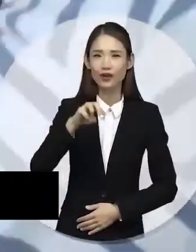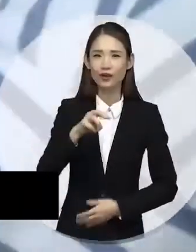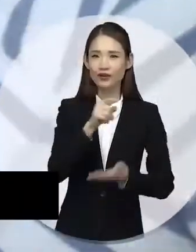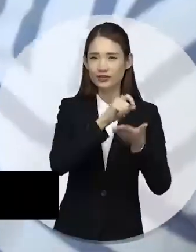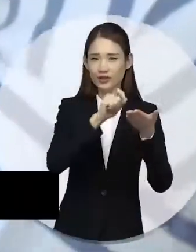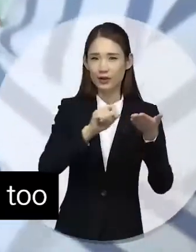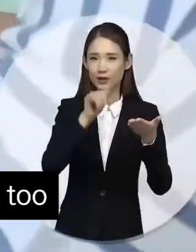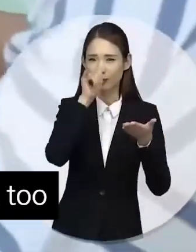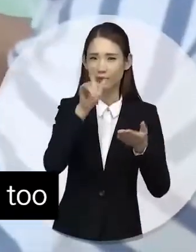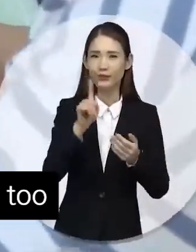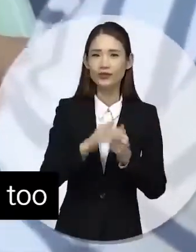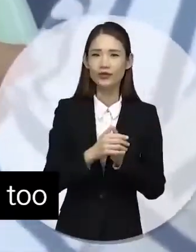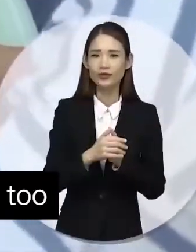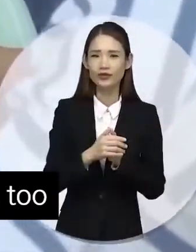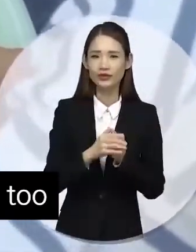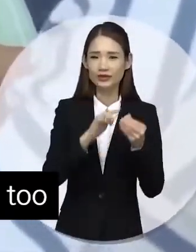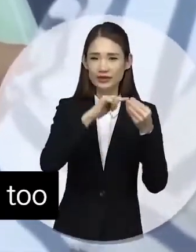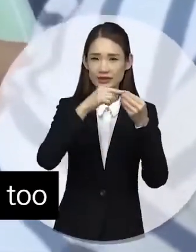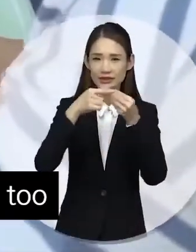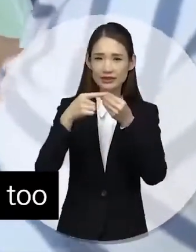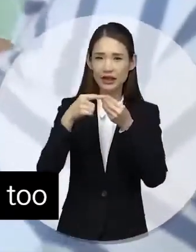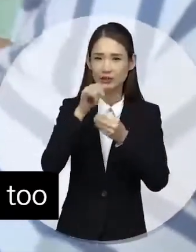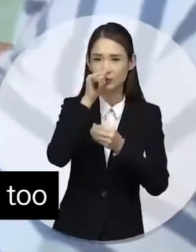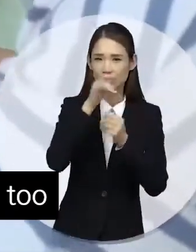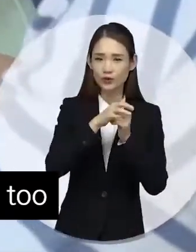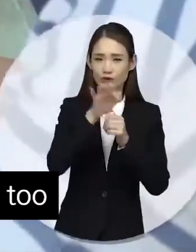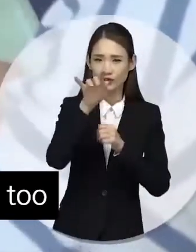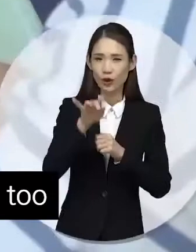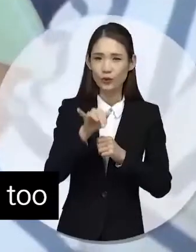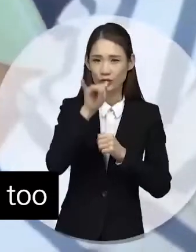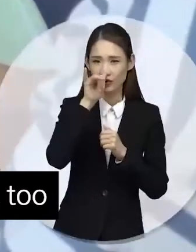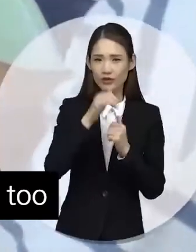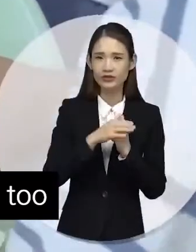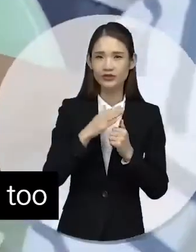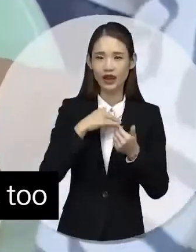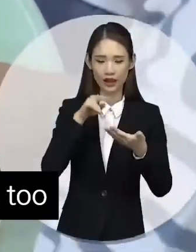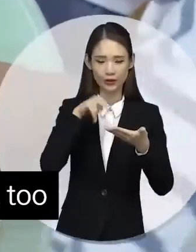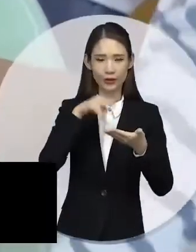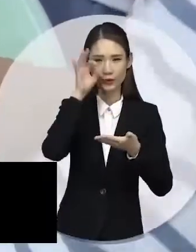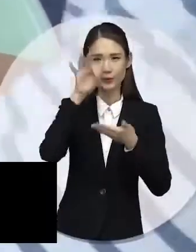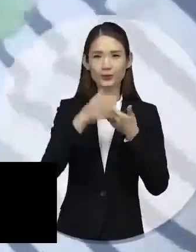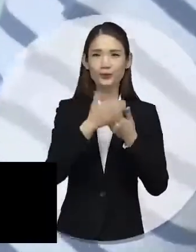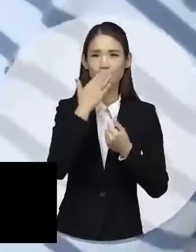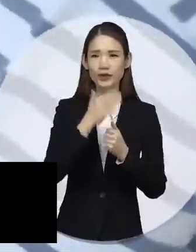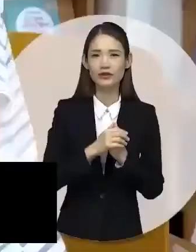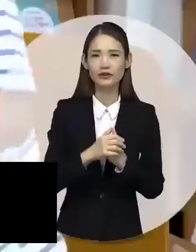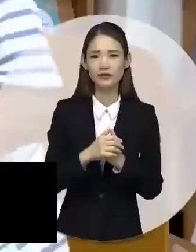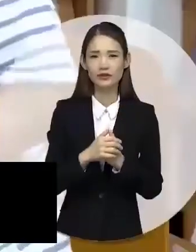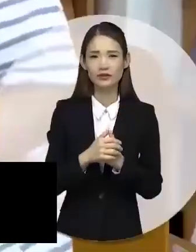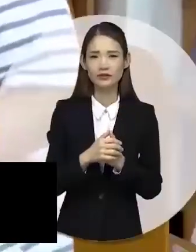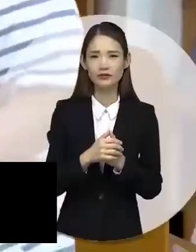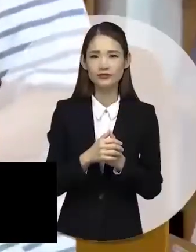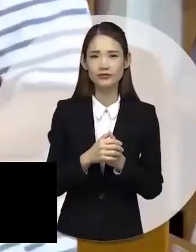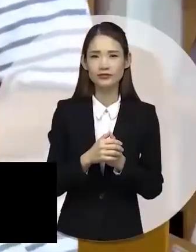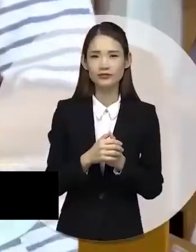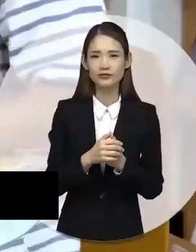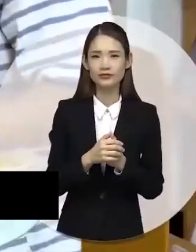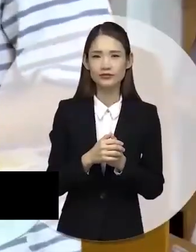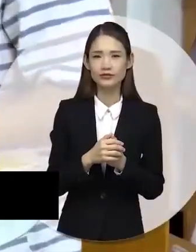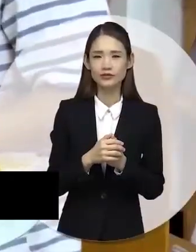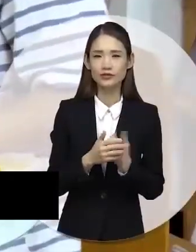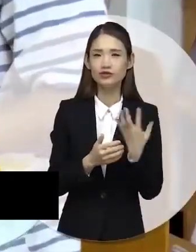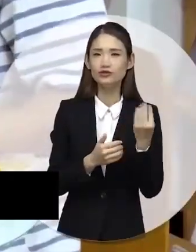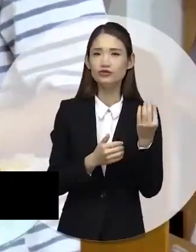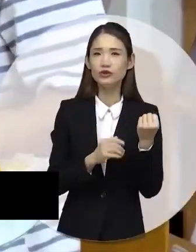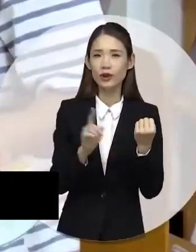써 있는데? 여기에 잠깐만. 어. 여기 글자로도 써 있고 점자도 있어가지고 나도 볼 수가 있어. 아 그래? 응. 그래서